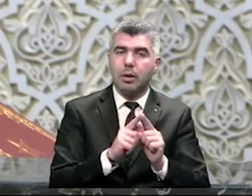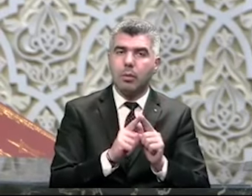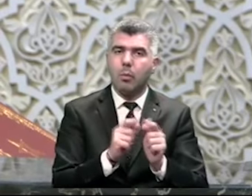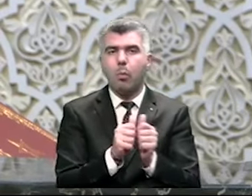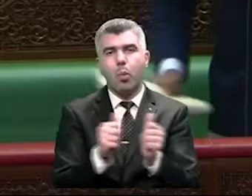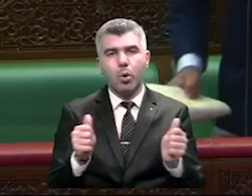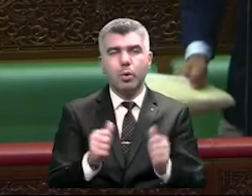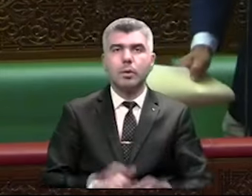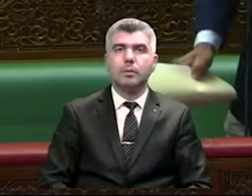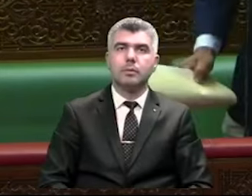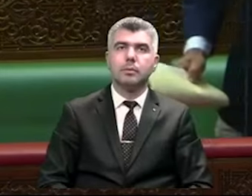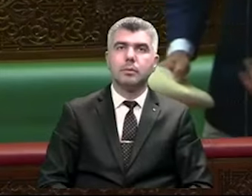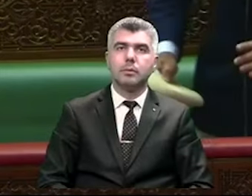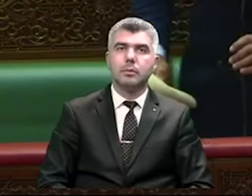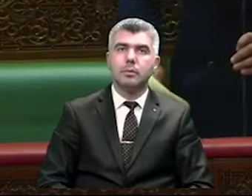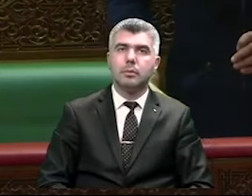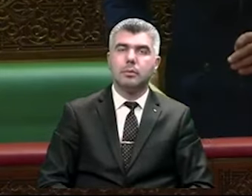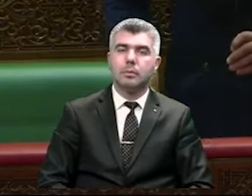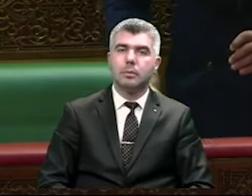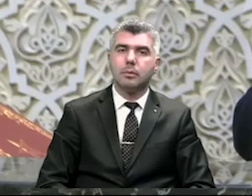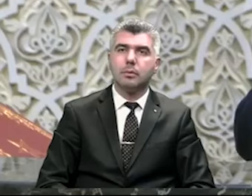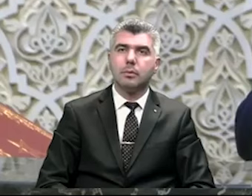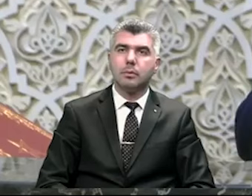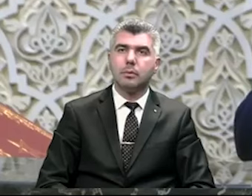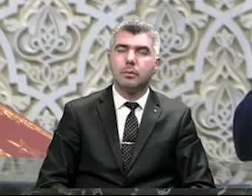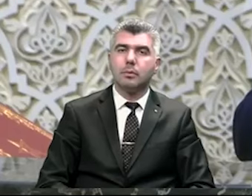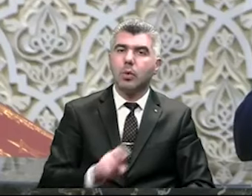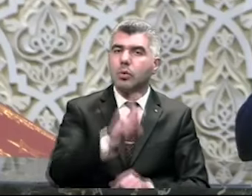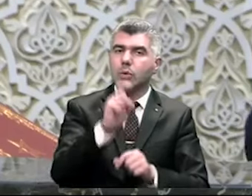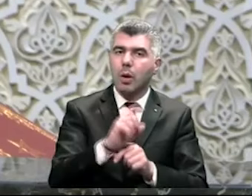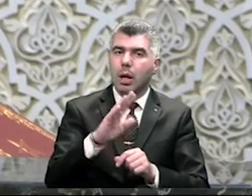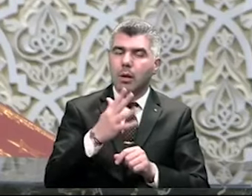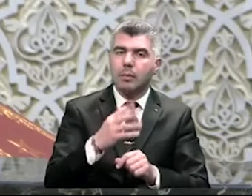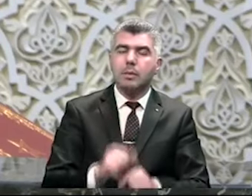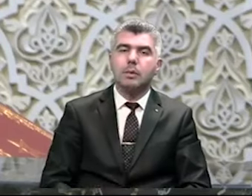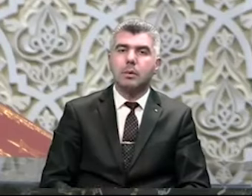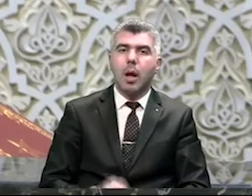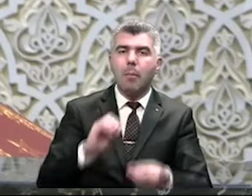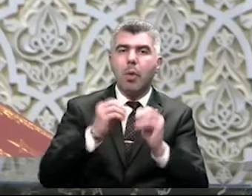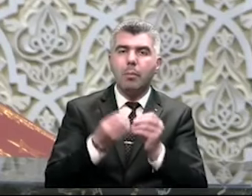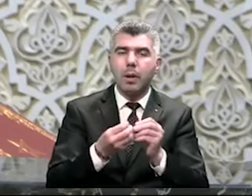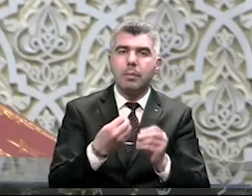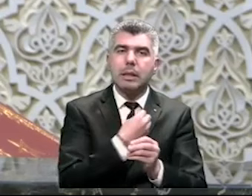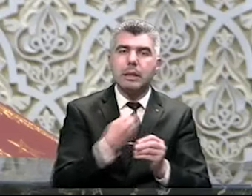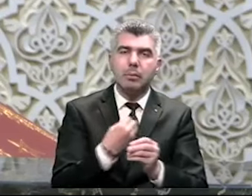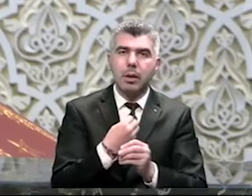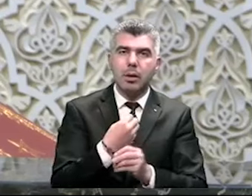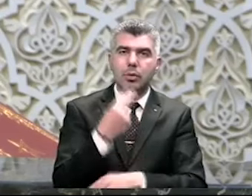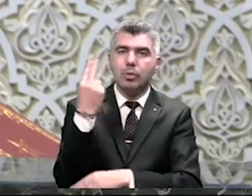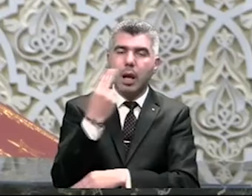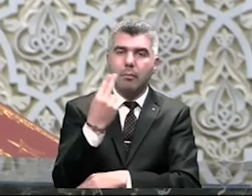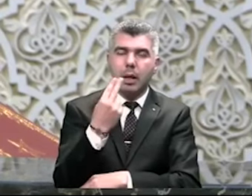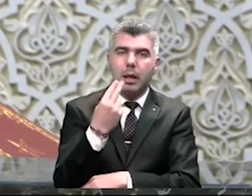دياله ياخذ الاج اذا الموضوع موضوع السؤال الخامس الاعتقال الذي تعرفه كليه الطب والصيدله وكليه طب